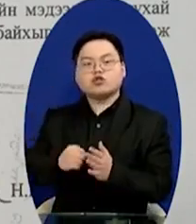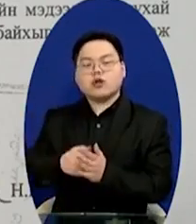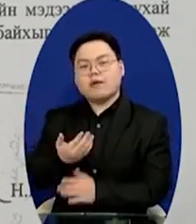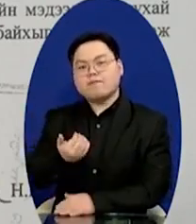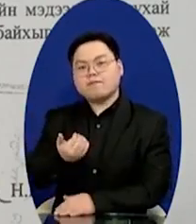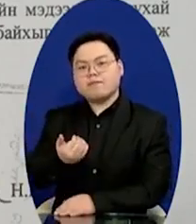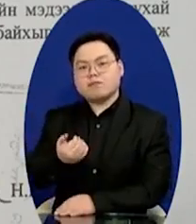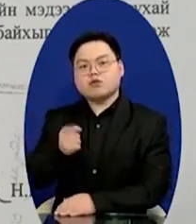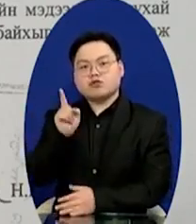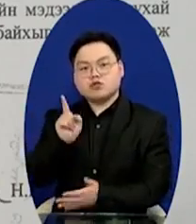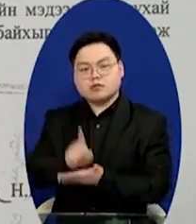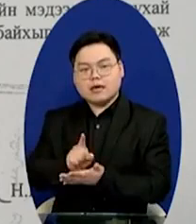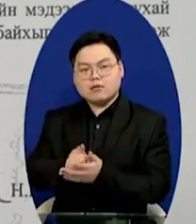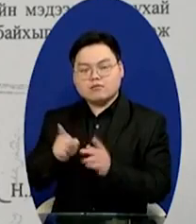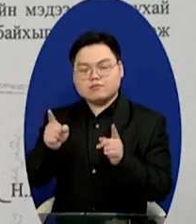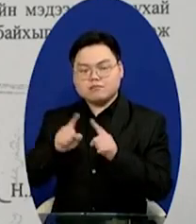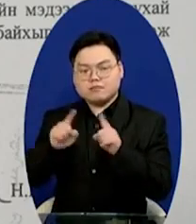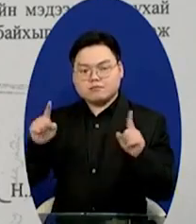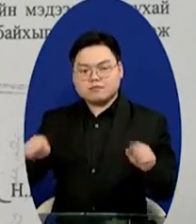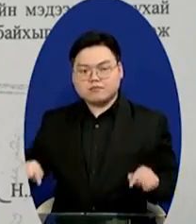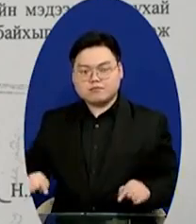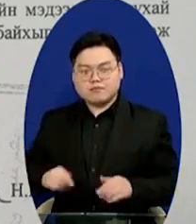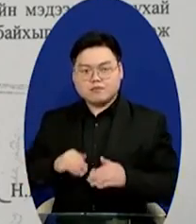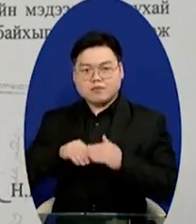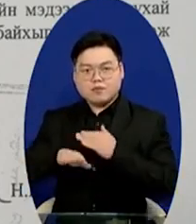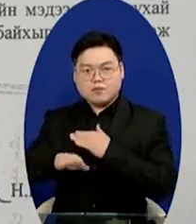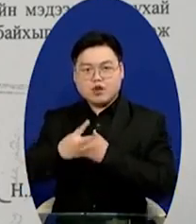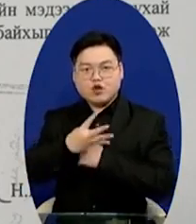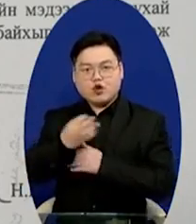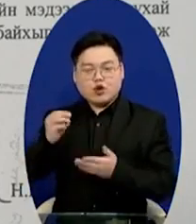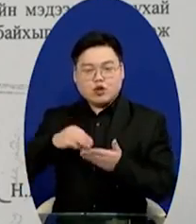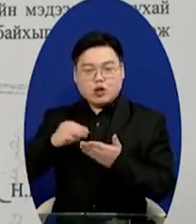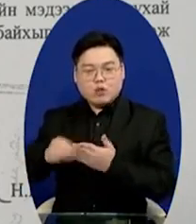байна. 400 тэрбумын цонх нэгэд